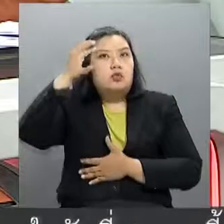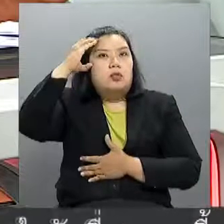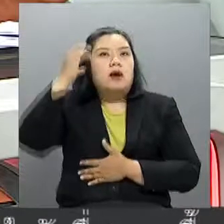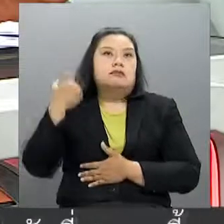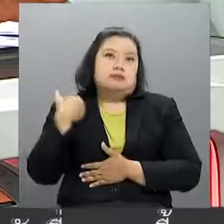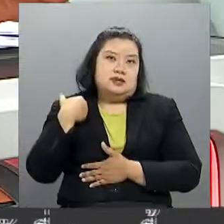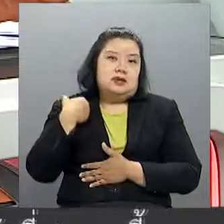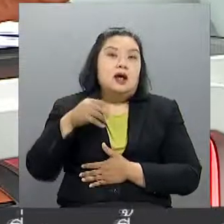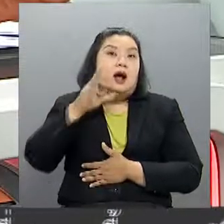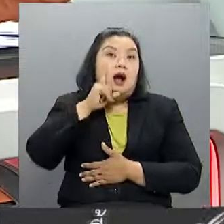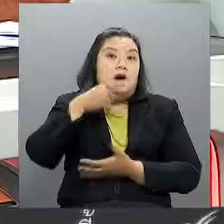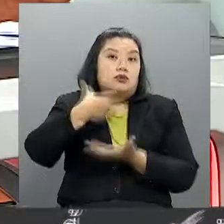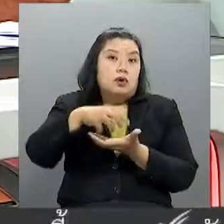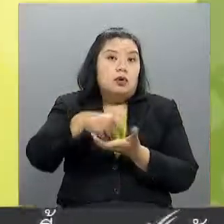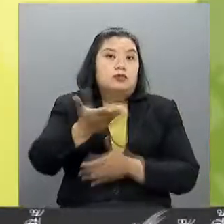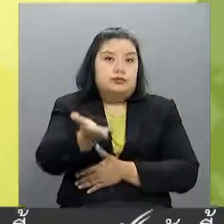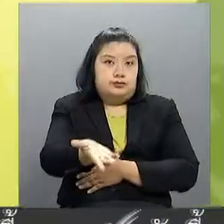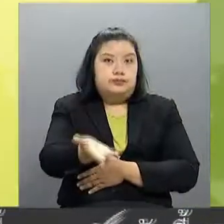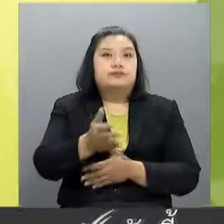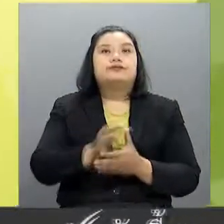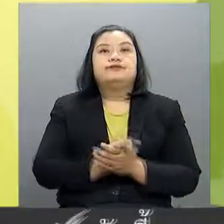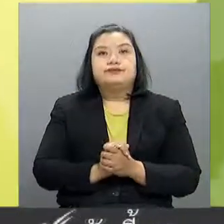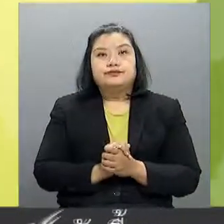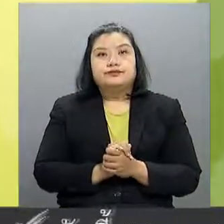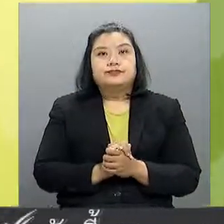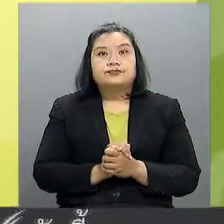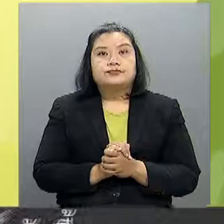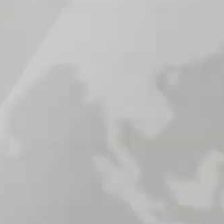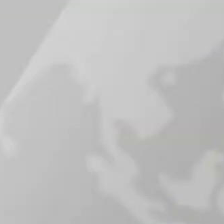รงเรียนวัดบางสามครับ